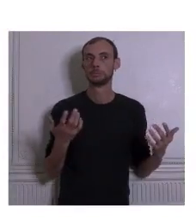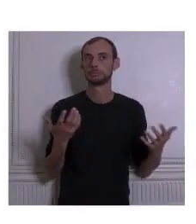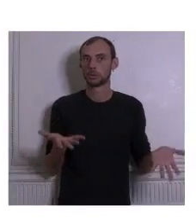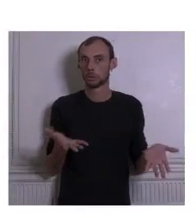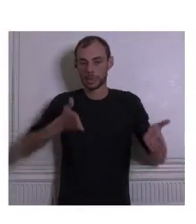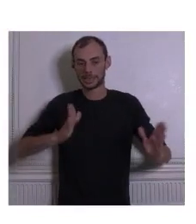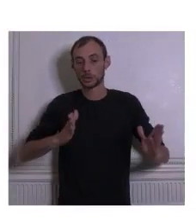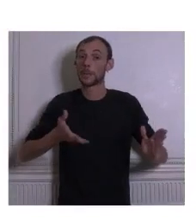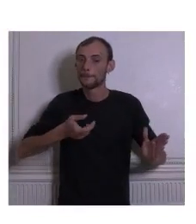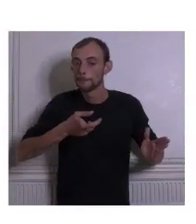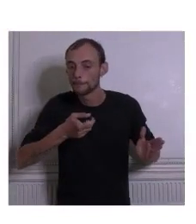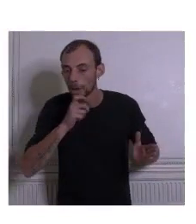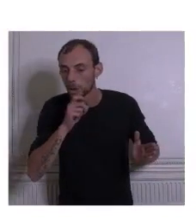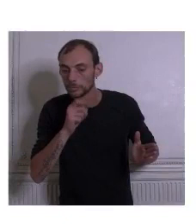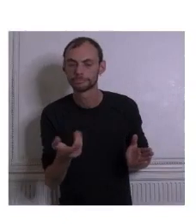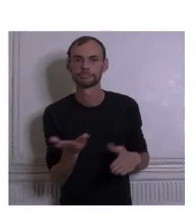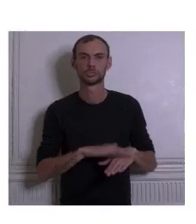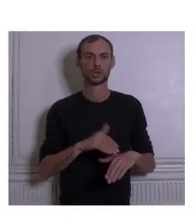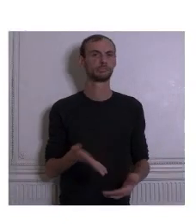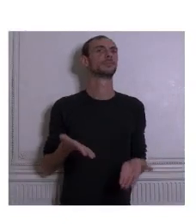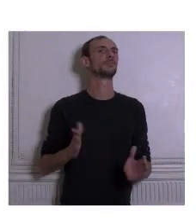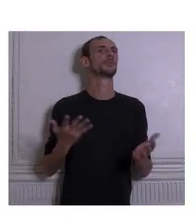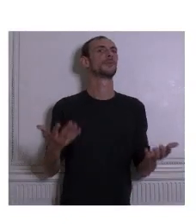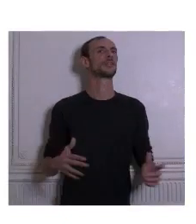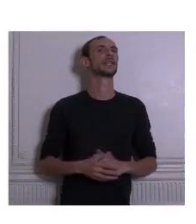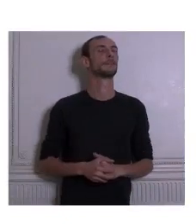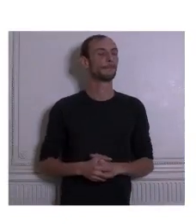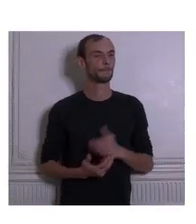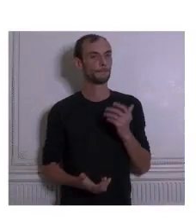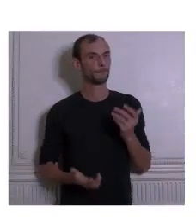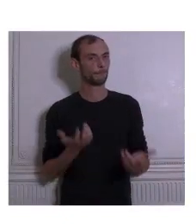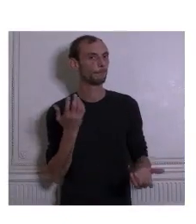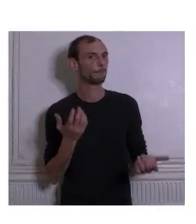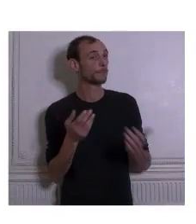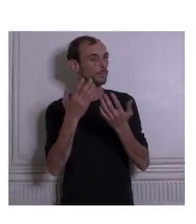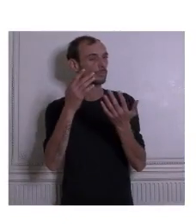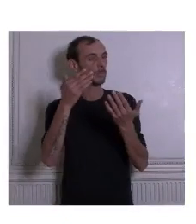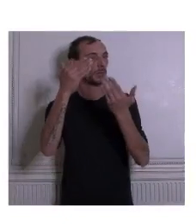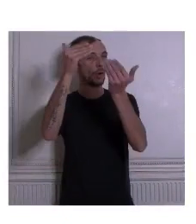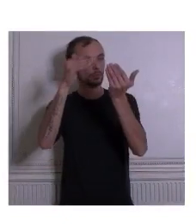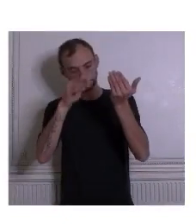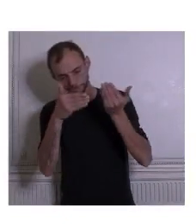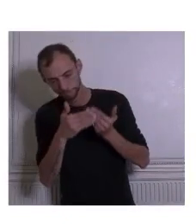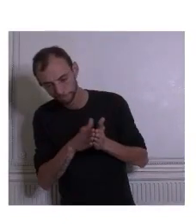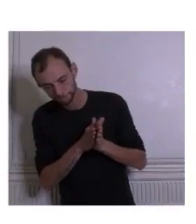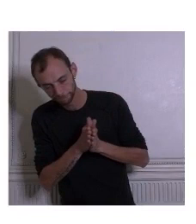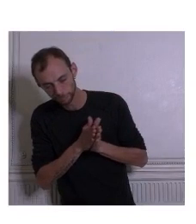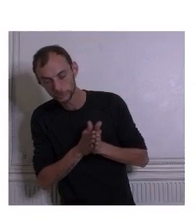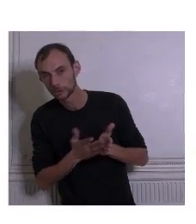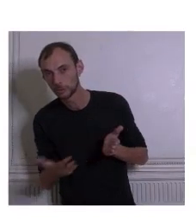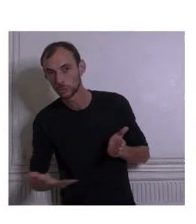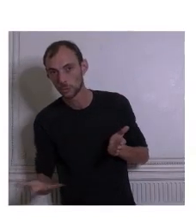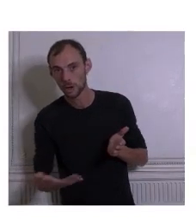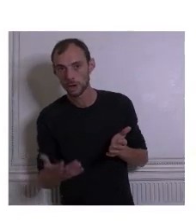je voudrais juste vous rappeler que si ce sont les plantations qui sont faites devant les personnes, ce sont les personnes qui décident elles-mêmes. Je ne sais pas si vous parlez des bâtiments privés ou des bâtiments